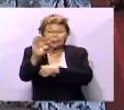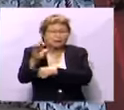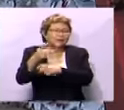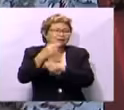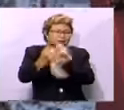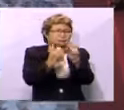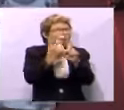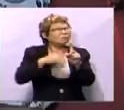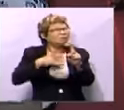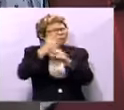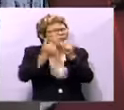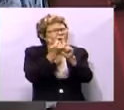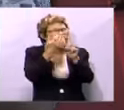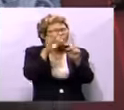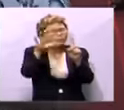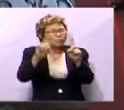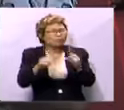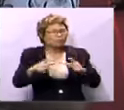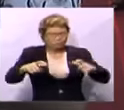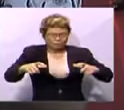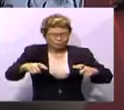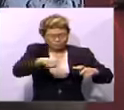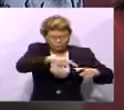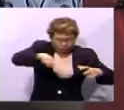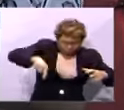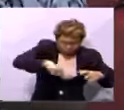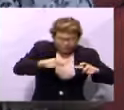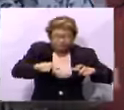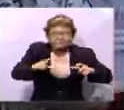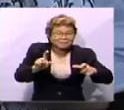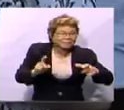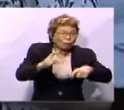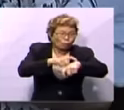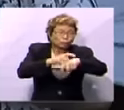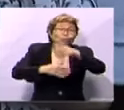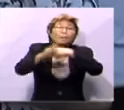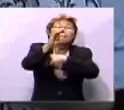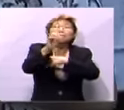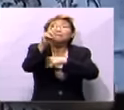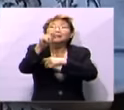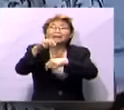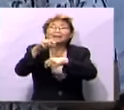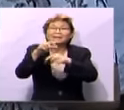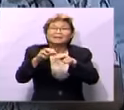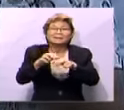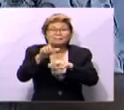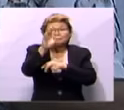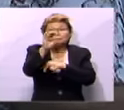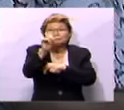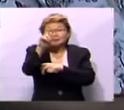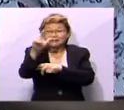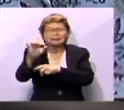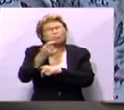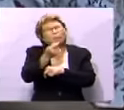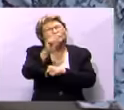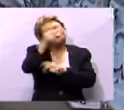tahun 50-an ni. Dan piring hitam ni, The Beatles, waktu zamannya pada tahun 60-an, mungkin harganya antara RM8